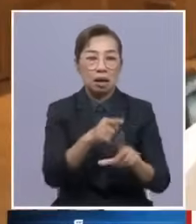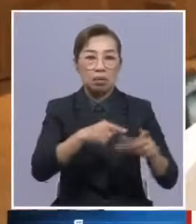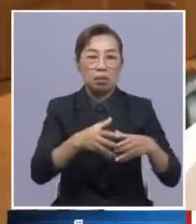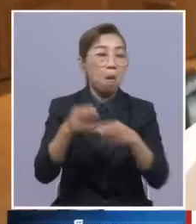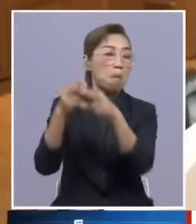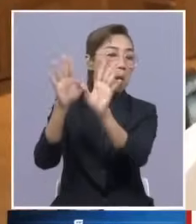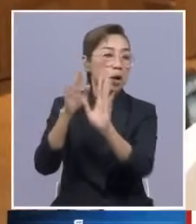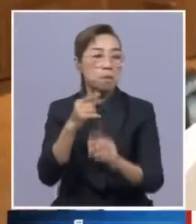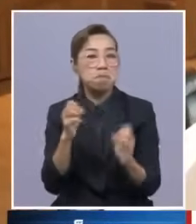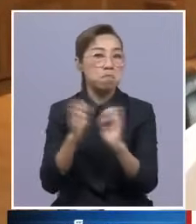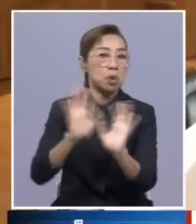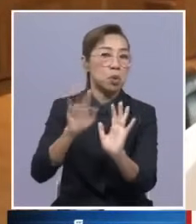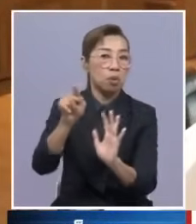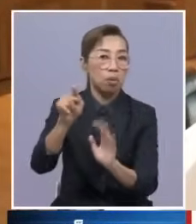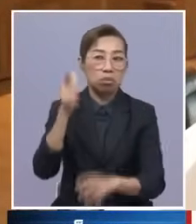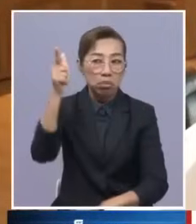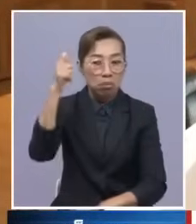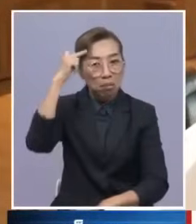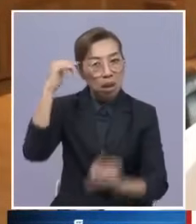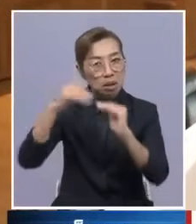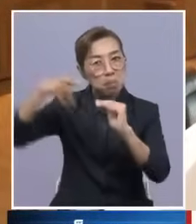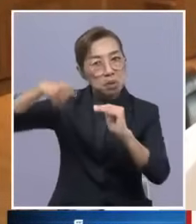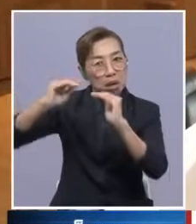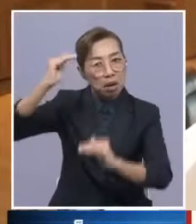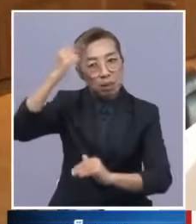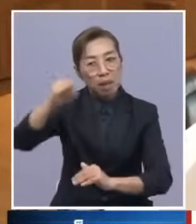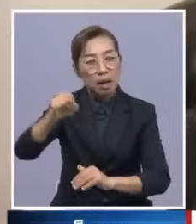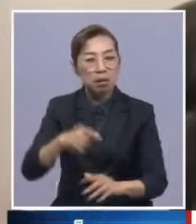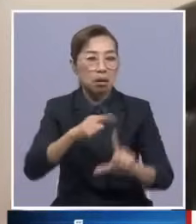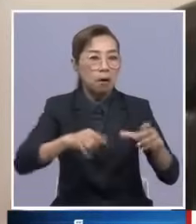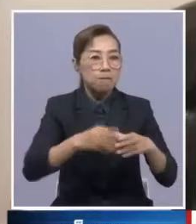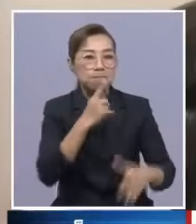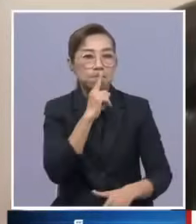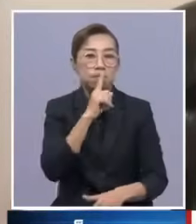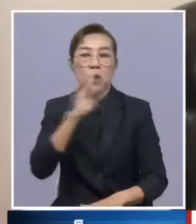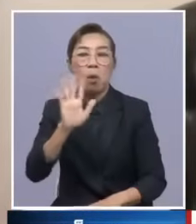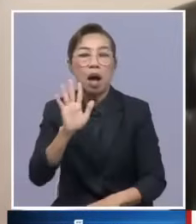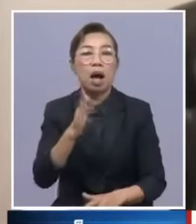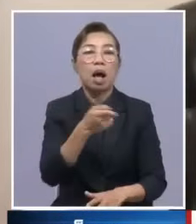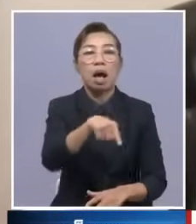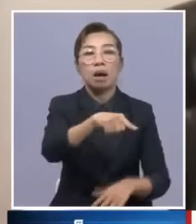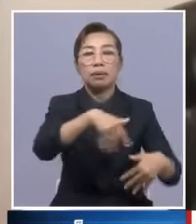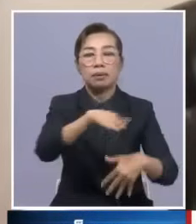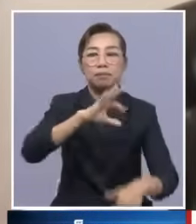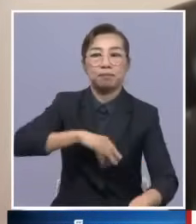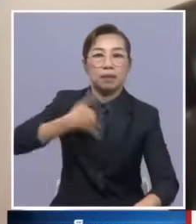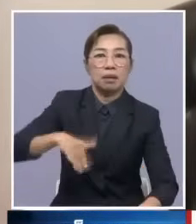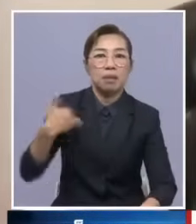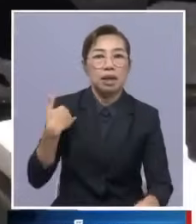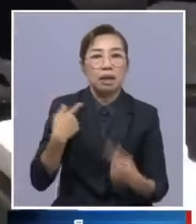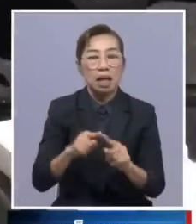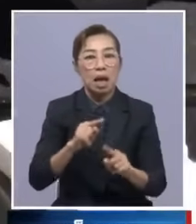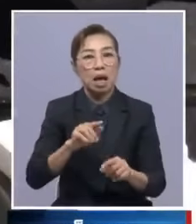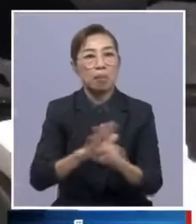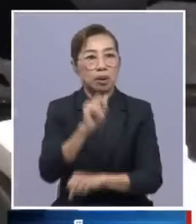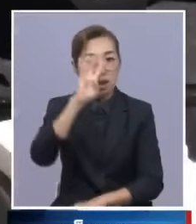นายกนะคะว่าได้สิทธิพิเศษเหนือนักโทษคนอื่นๆหรือไม่จนทุกอย่างมากระจ่างคุณผู้ชมคะเมื่อคุณธนาธร